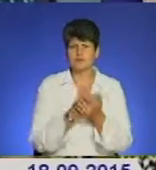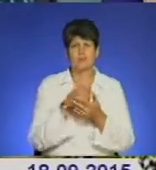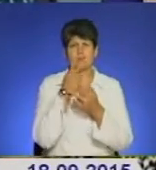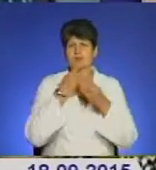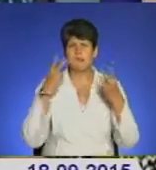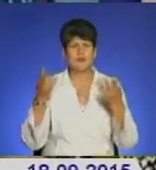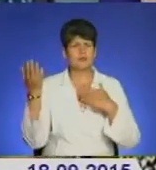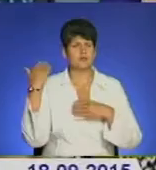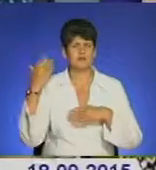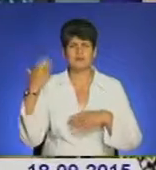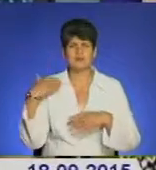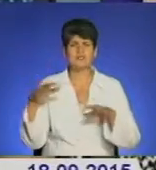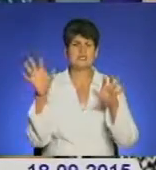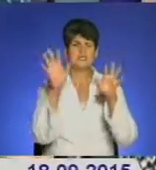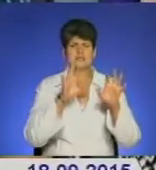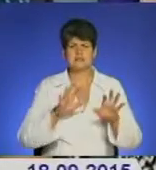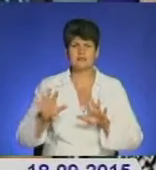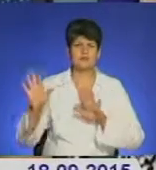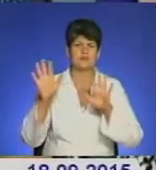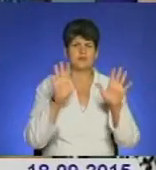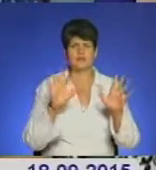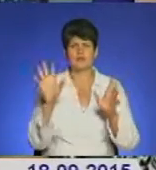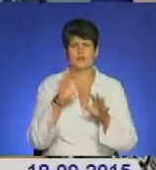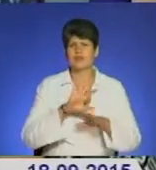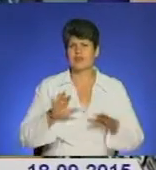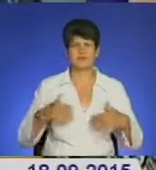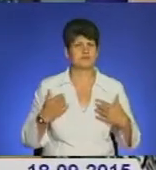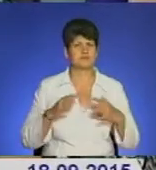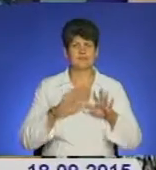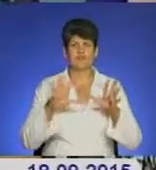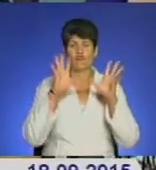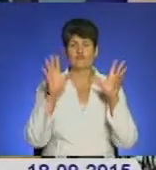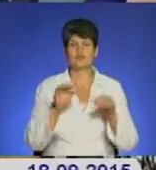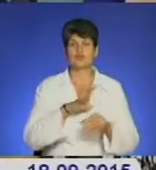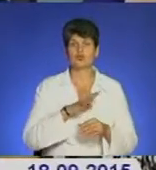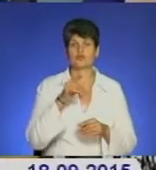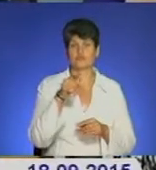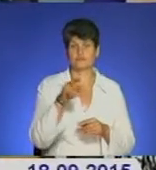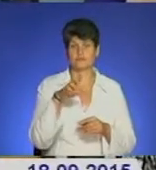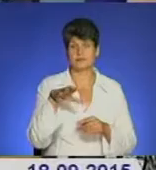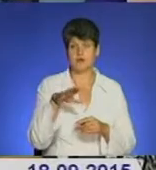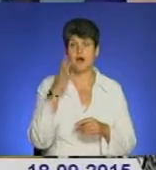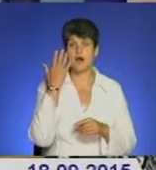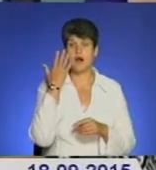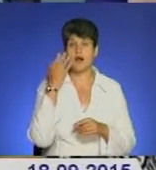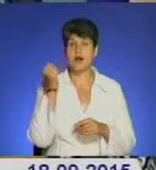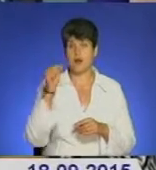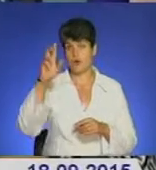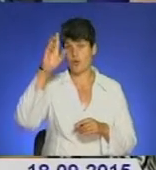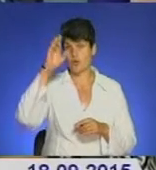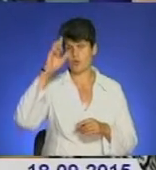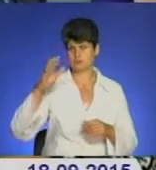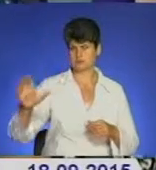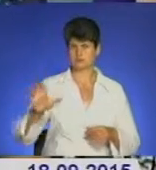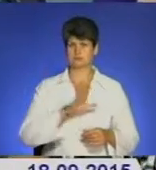бачили давно. Сіру, сіро, хмуро, непривітно. Все було в країні тій. А король